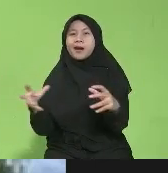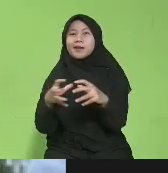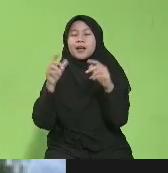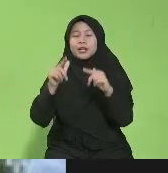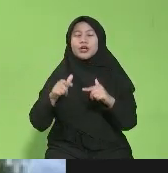bangsa